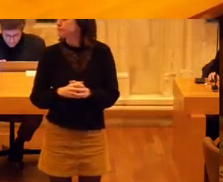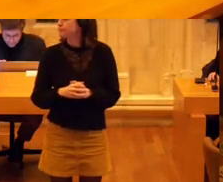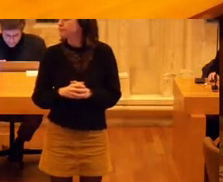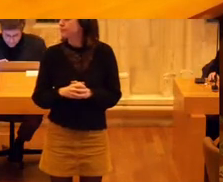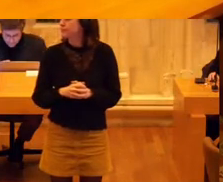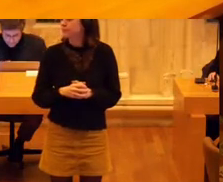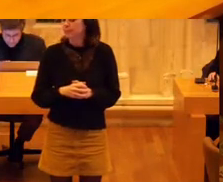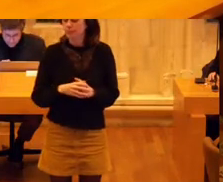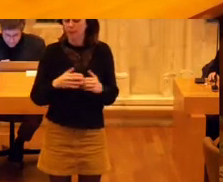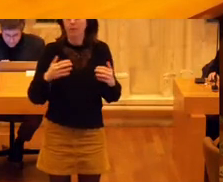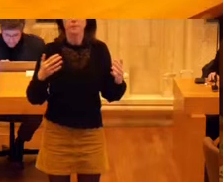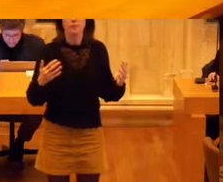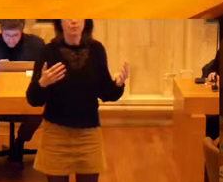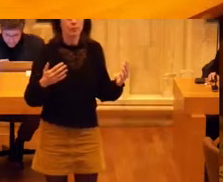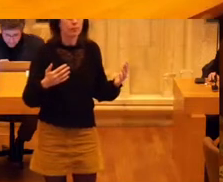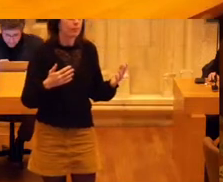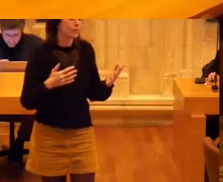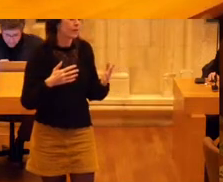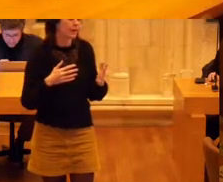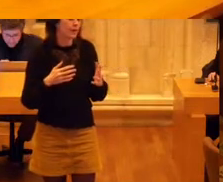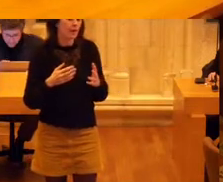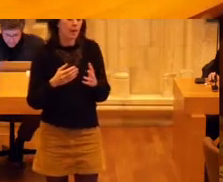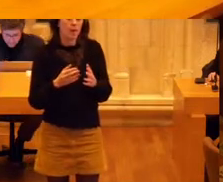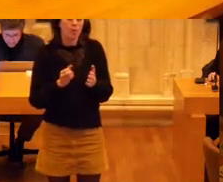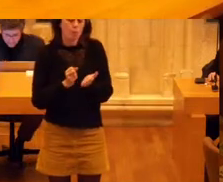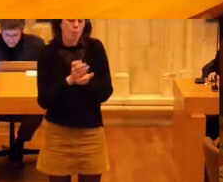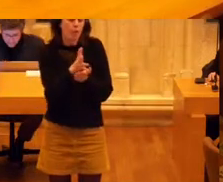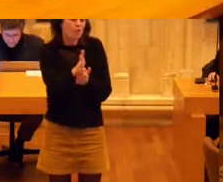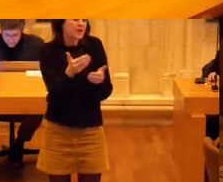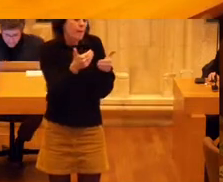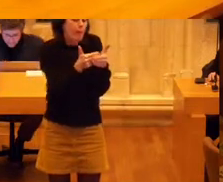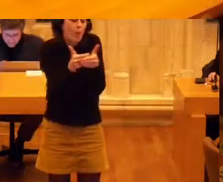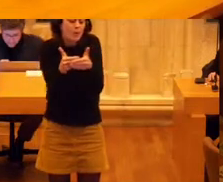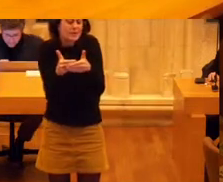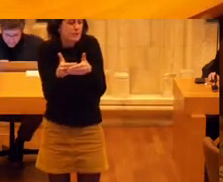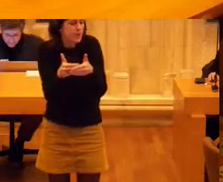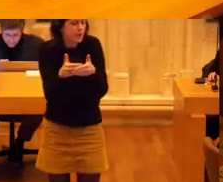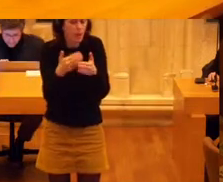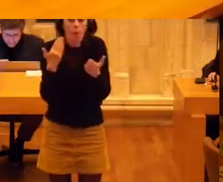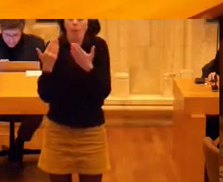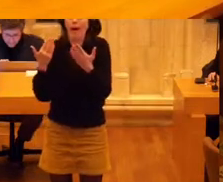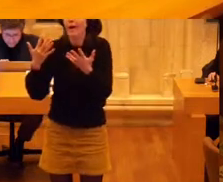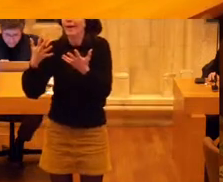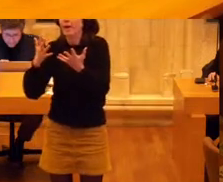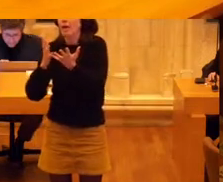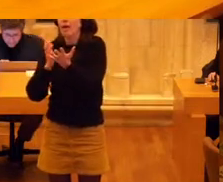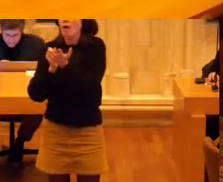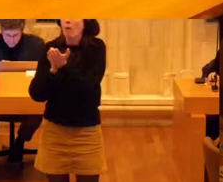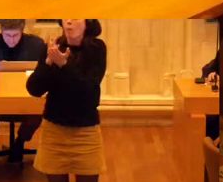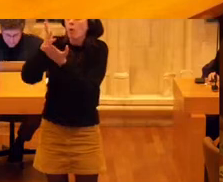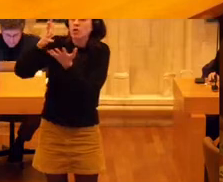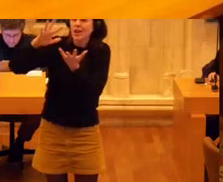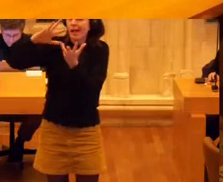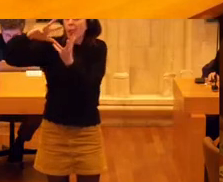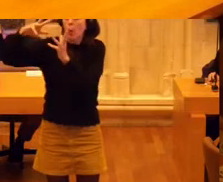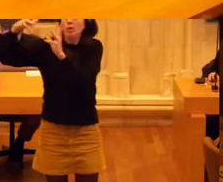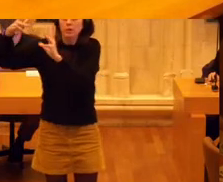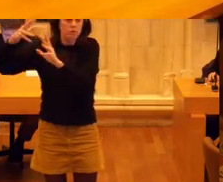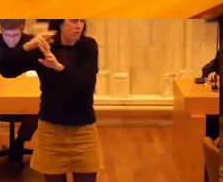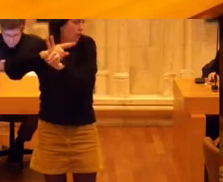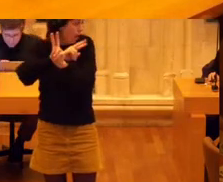Ça se veut, l'accompagnement de projets de proximité, ça n'a rien à voir avec les grands enjeux de transition, c'est un accompagnement. Et Julie, je t'en